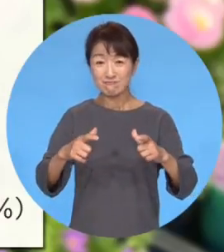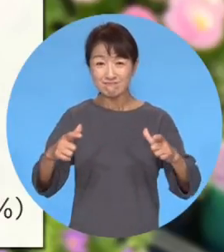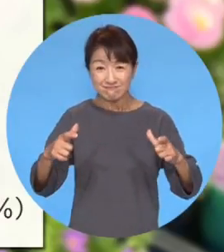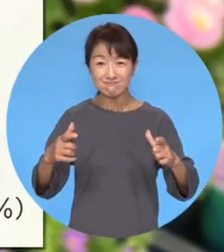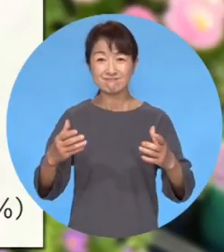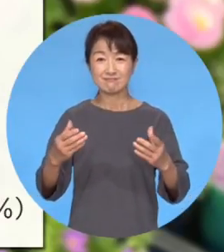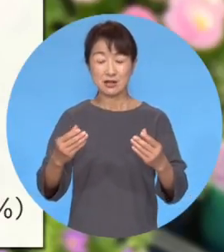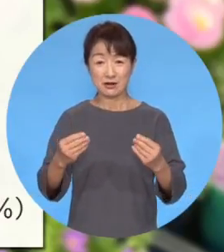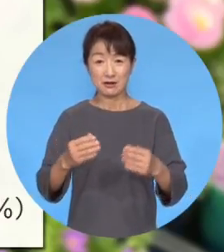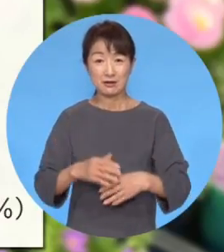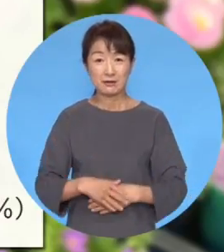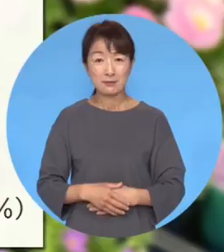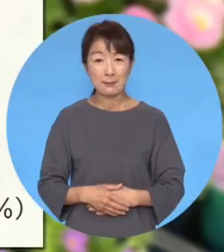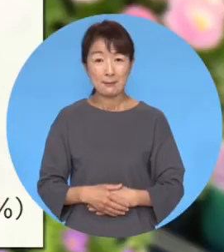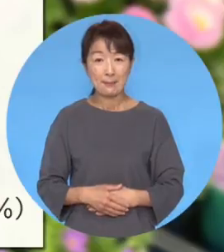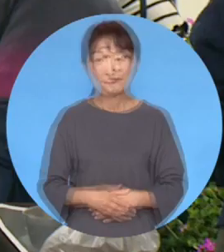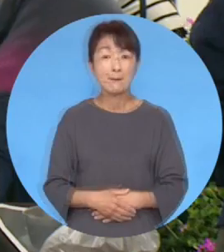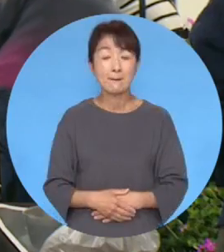22.17% に回復しています。